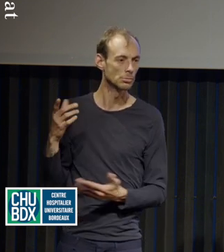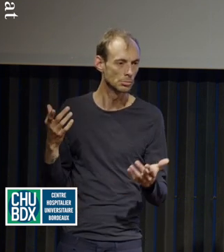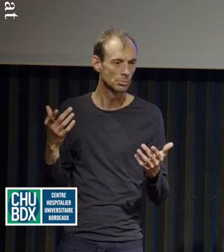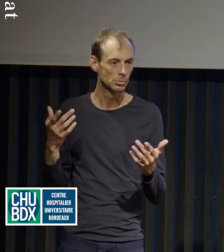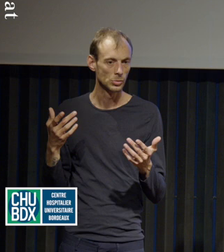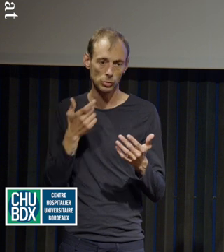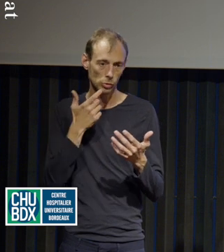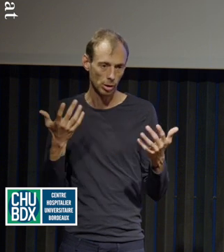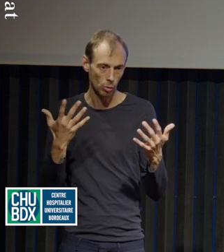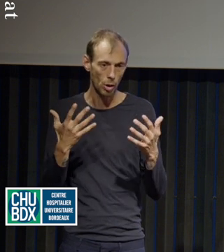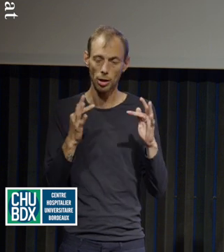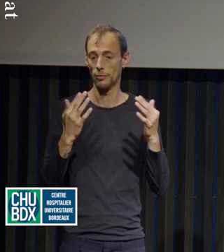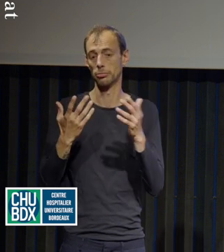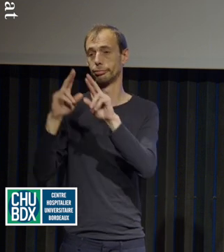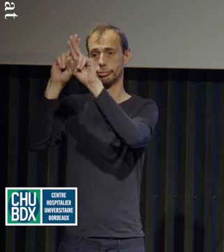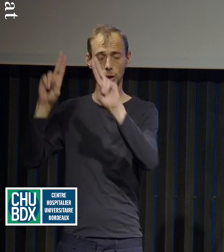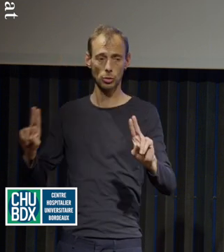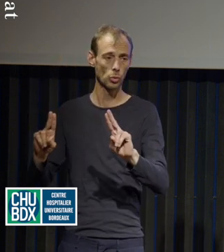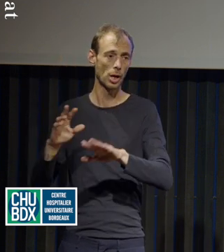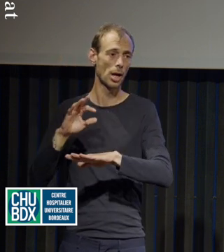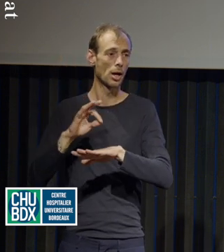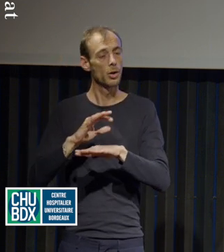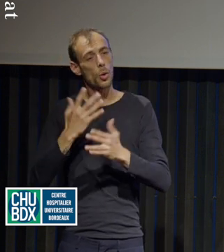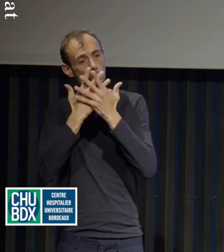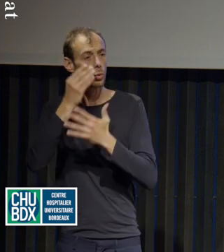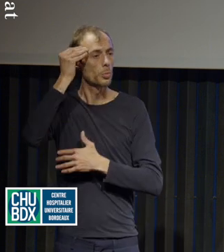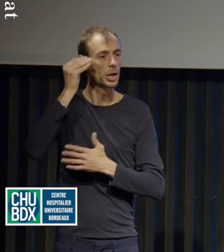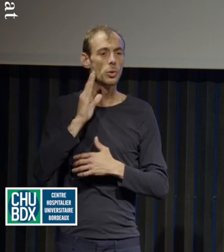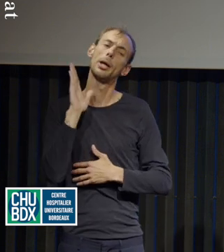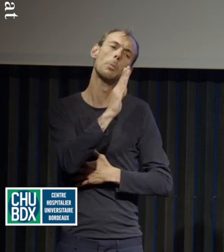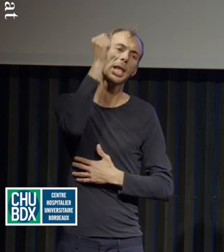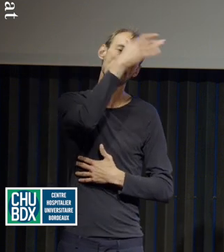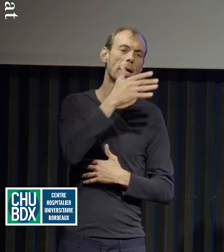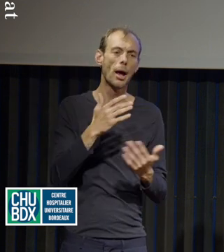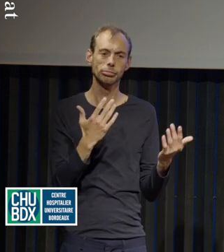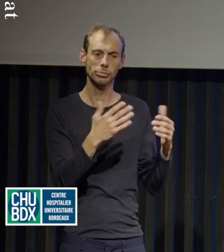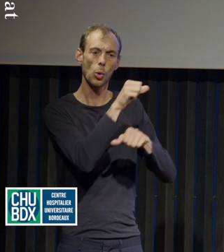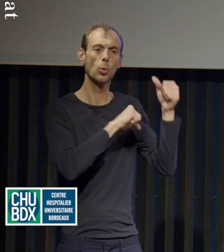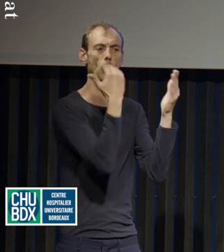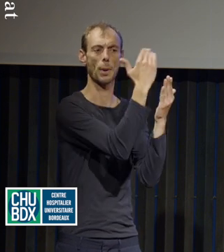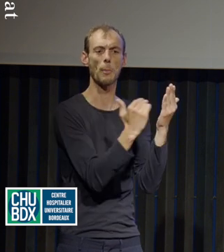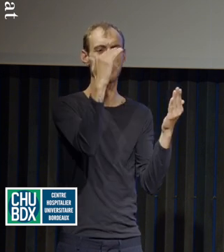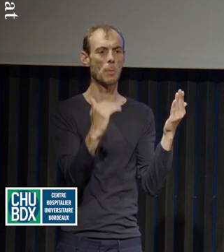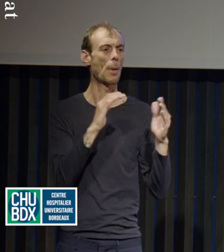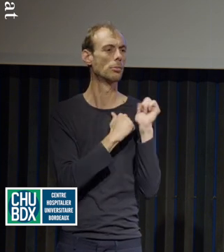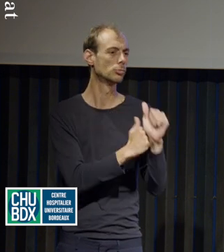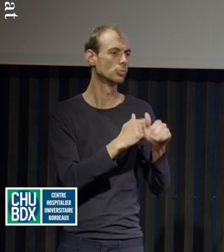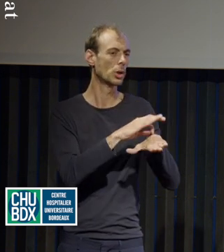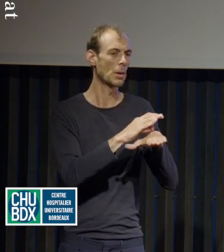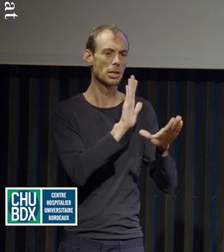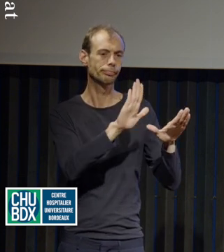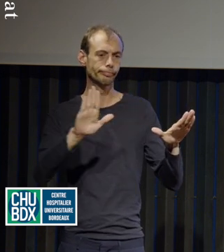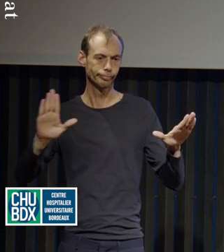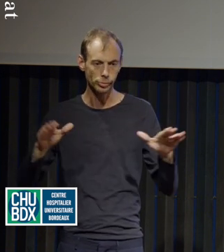qui correspond à la classification internationale américaine des troubles mentaux, ou encore la classification internationale des maladies